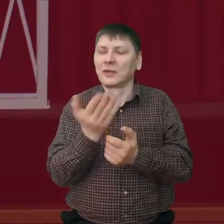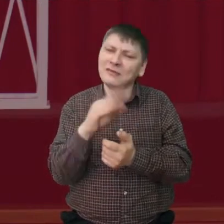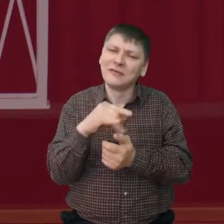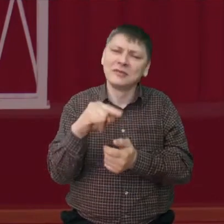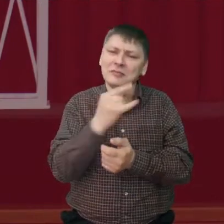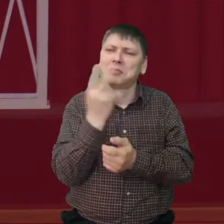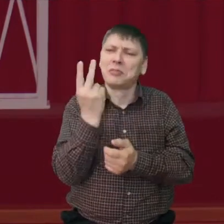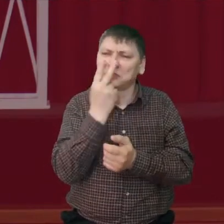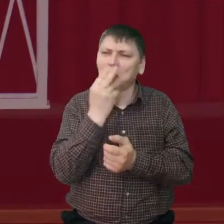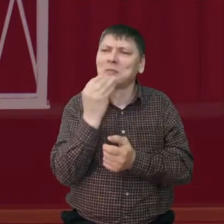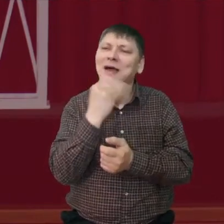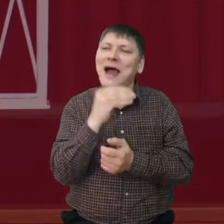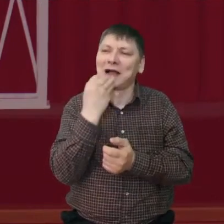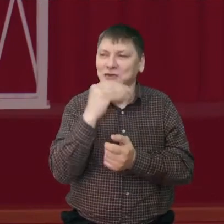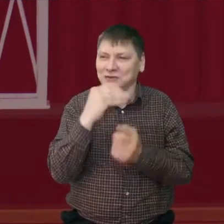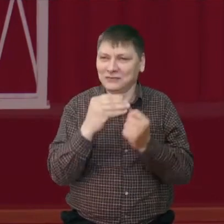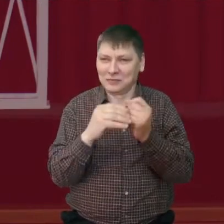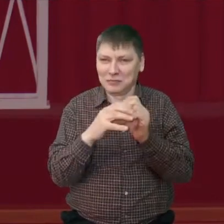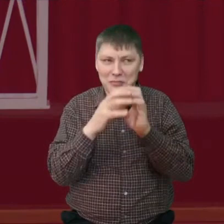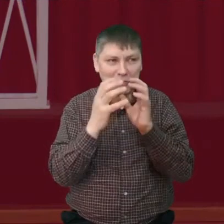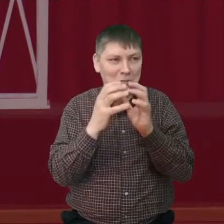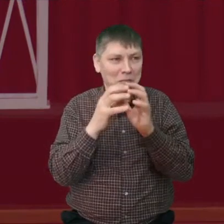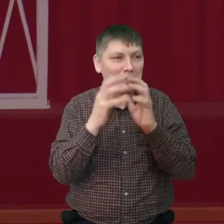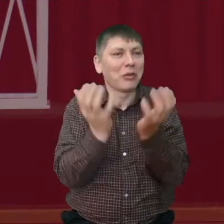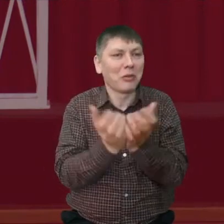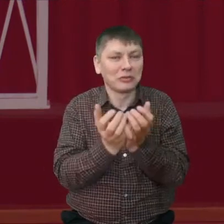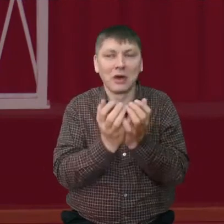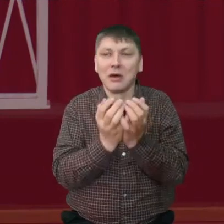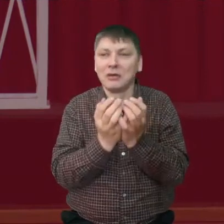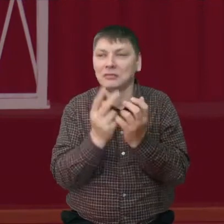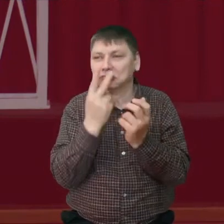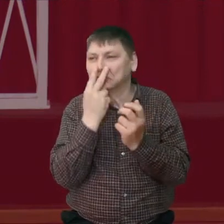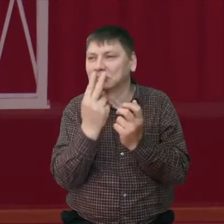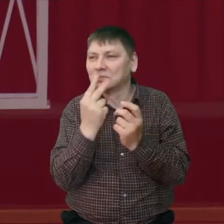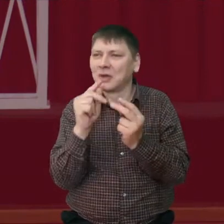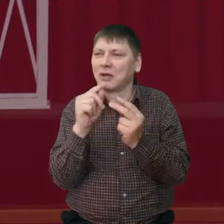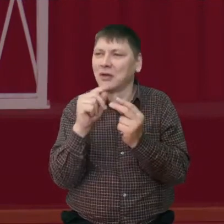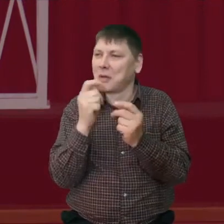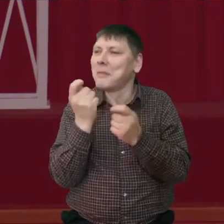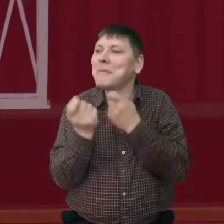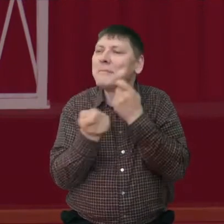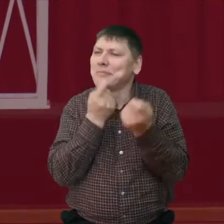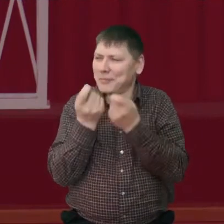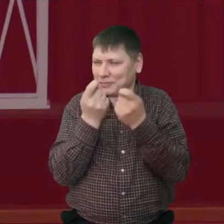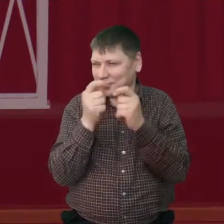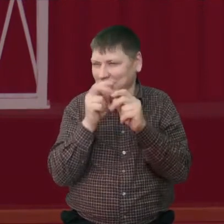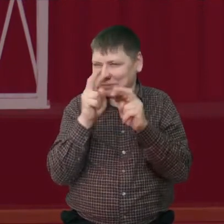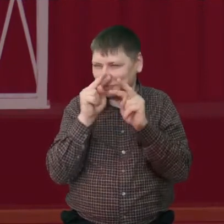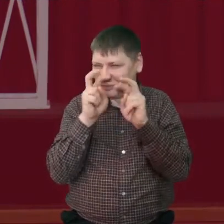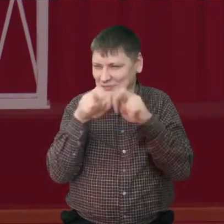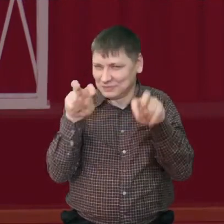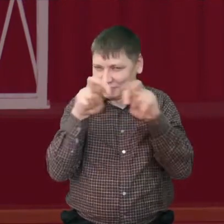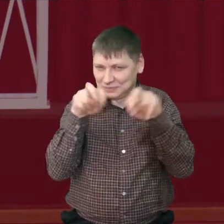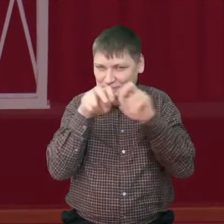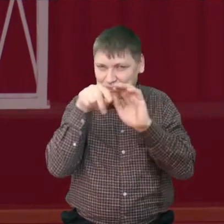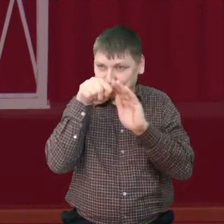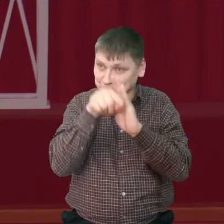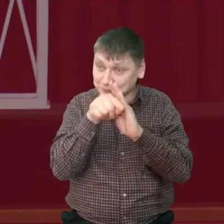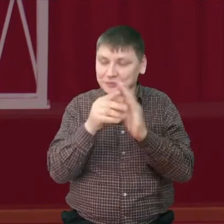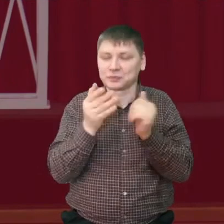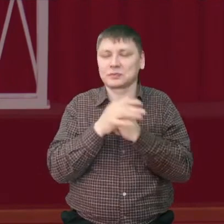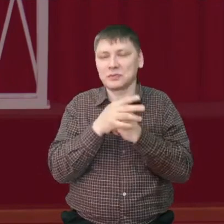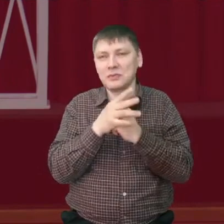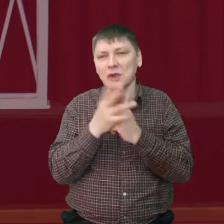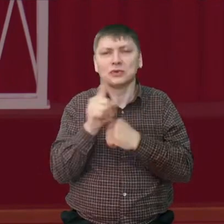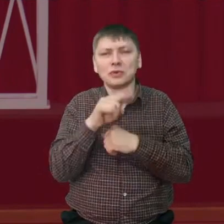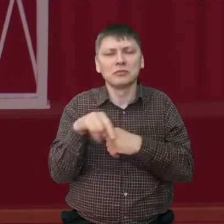плода, каждую из его сторон, в чем она выражается, более детально, чтобы мы с вами,